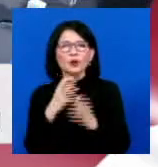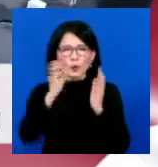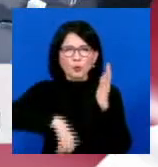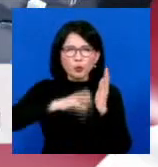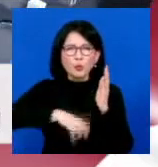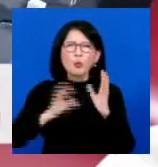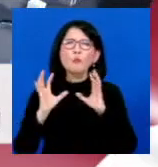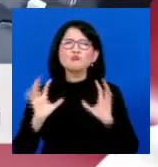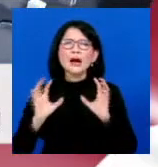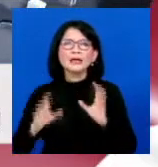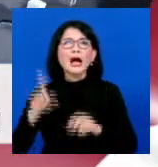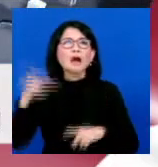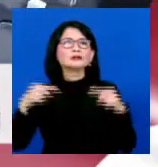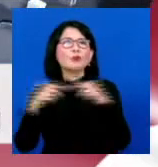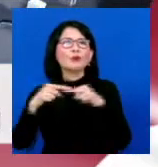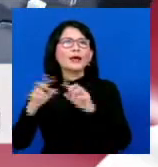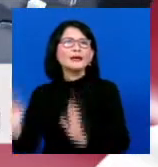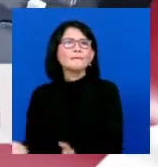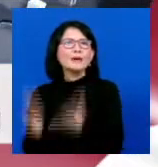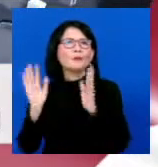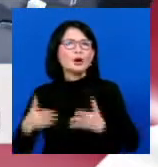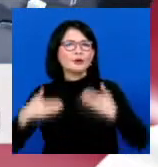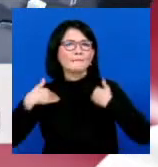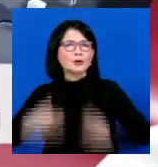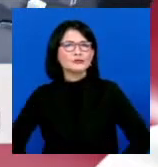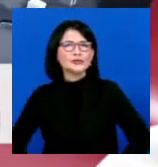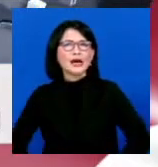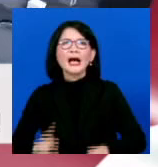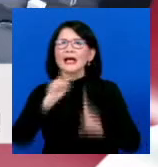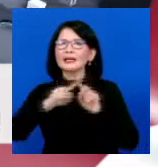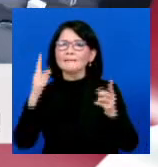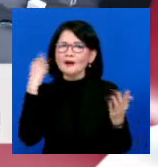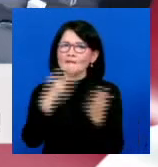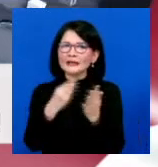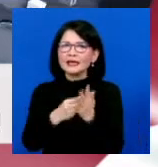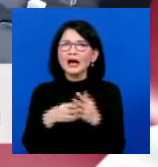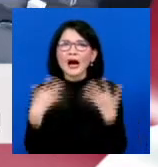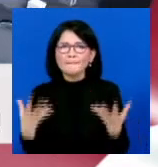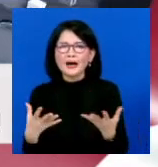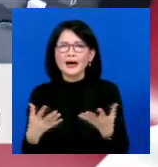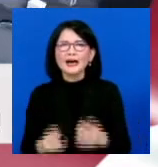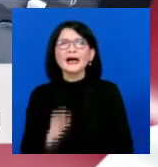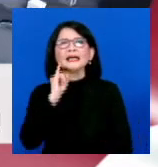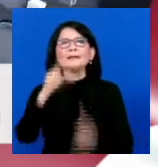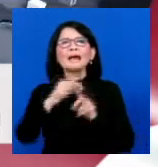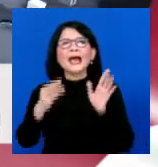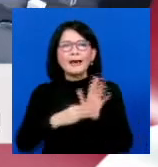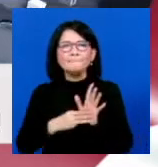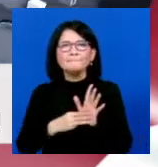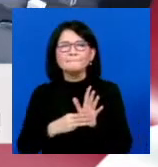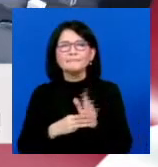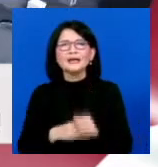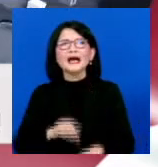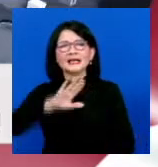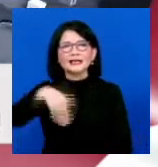seharusnya memiliki korelasi dengan pembangunan manusia sementara fakta di provinsi baluku indeks pembangunan manusia IPM